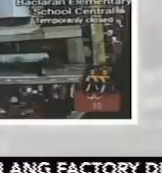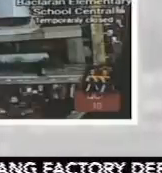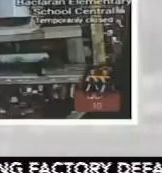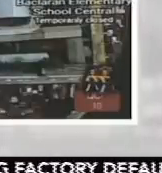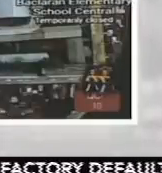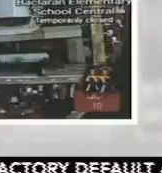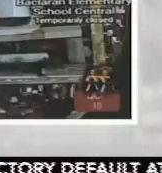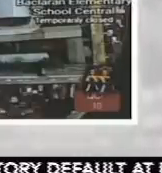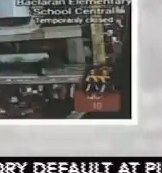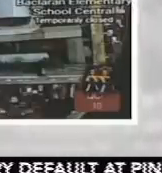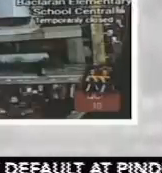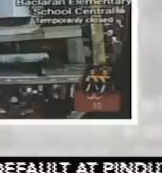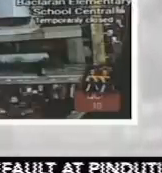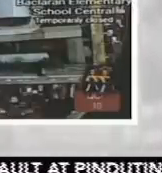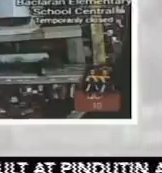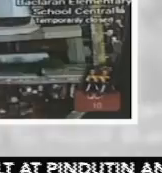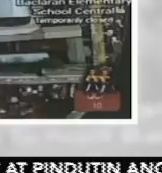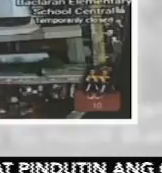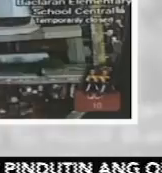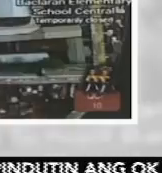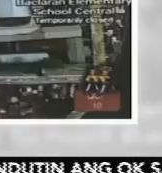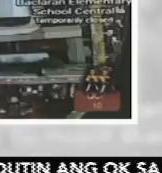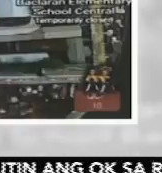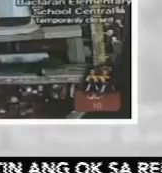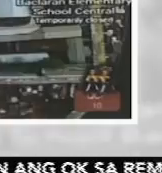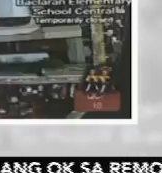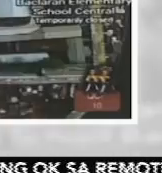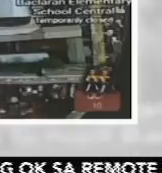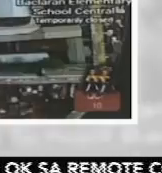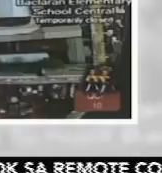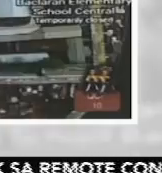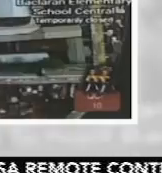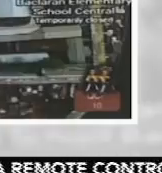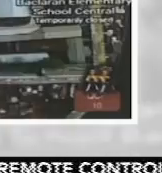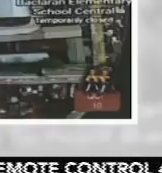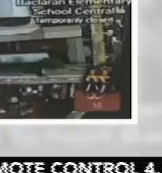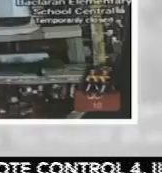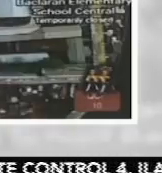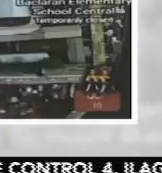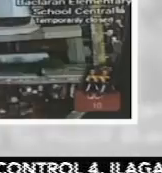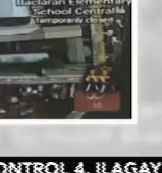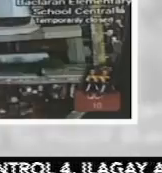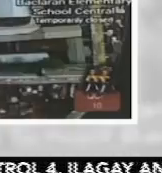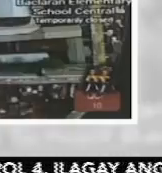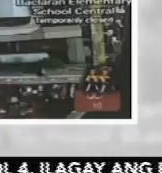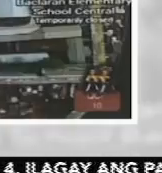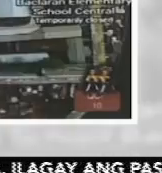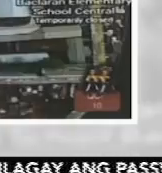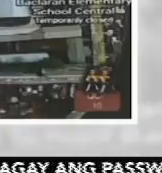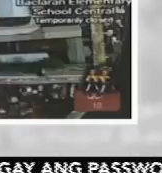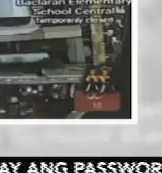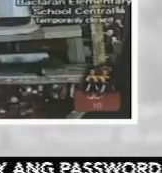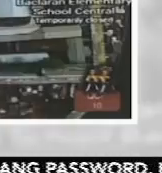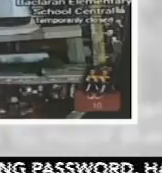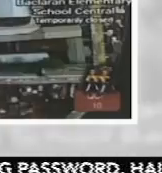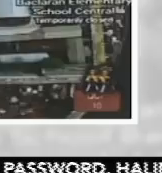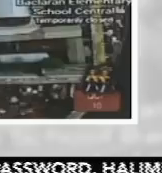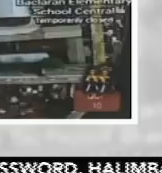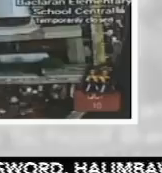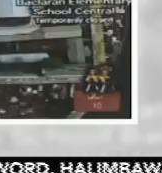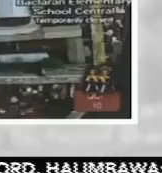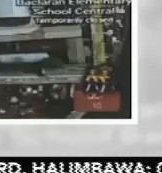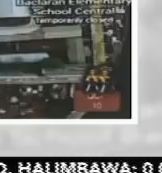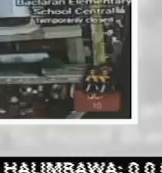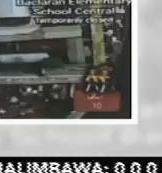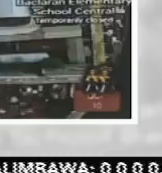gabi sa Sabado, naka-lockdown ang 10 sitio ng Barangay Baclaran. Pero napagdesisyon nandaw kagabi na isama na rin ang 5